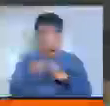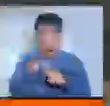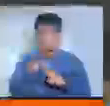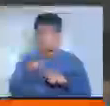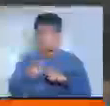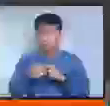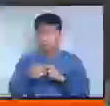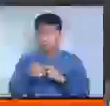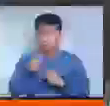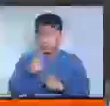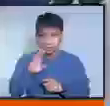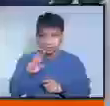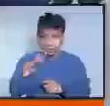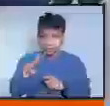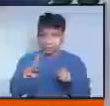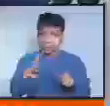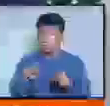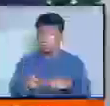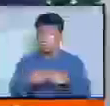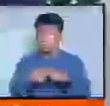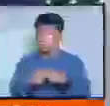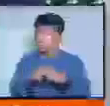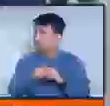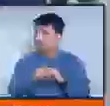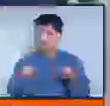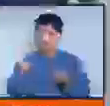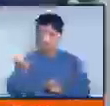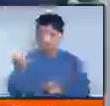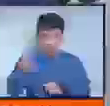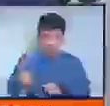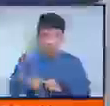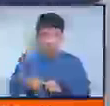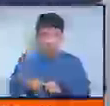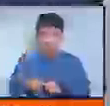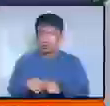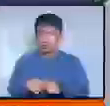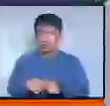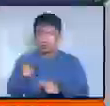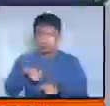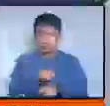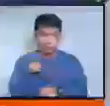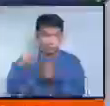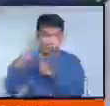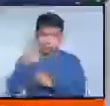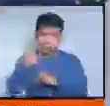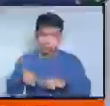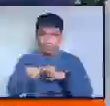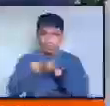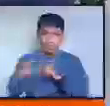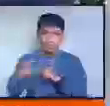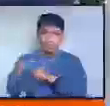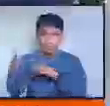Kasi pag bina natin yan, kagaya nga nung other instances in our history na nung nag-ban,